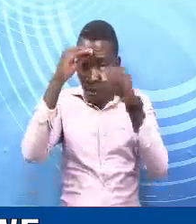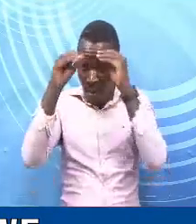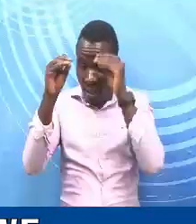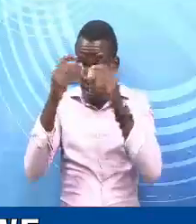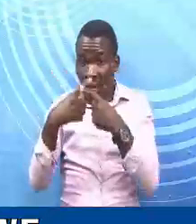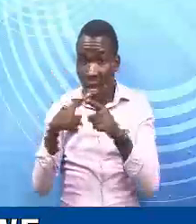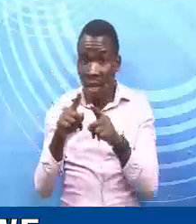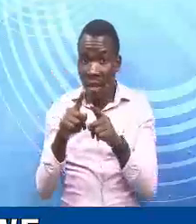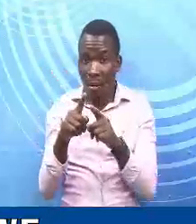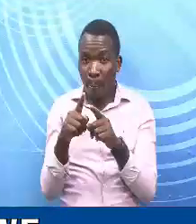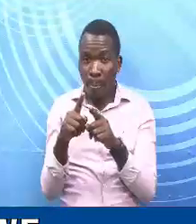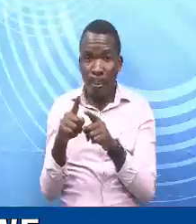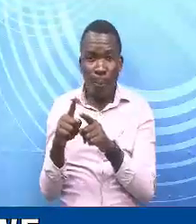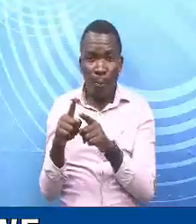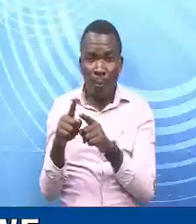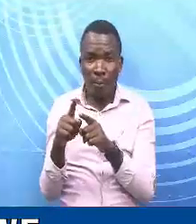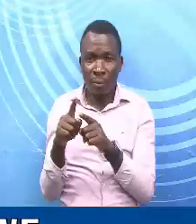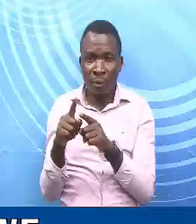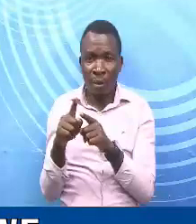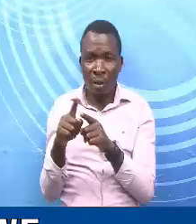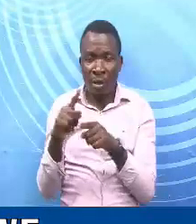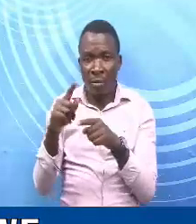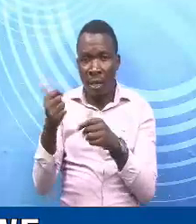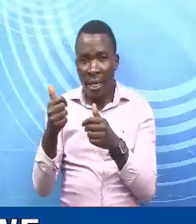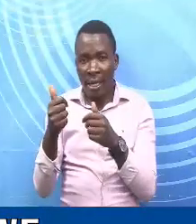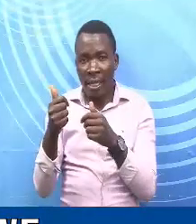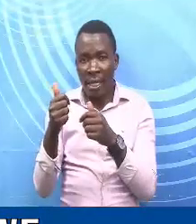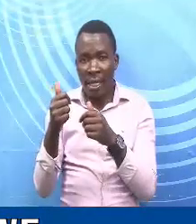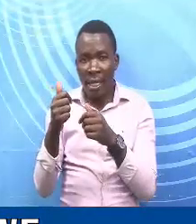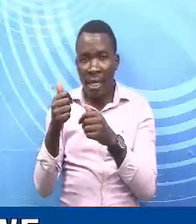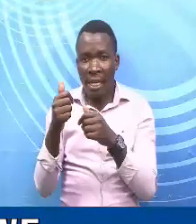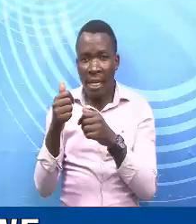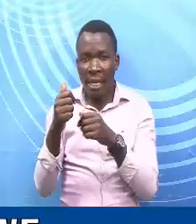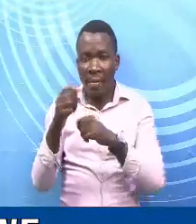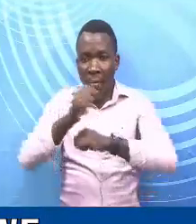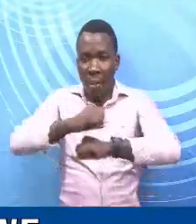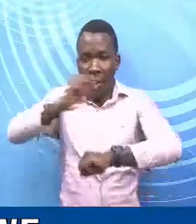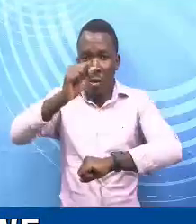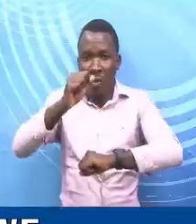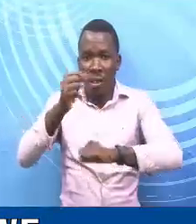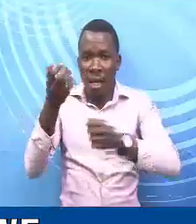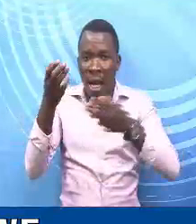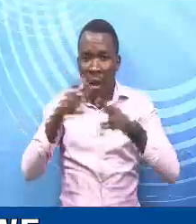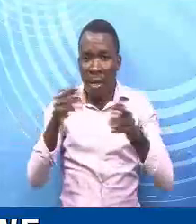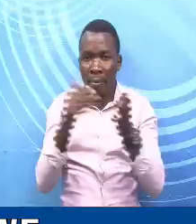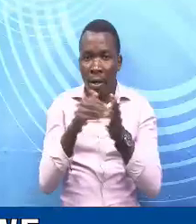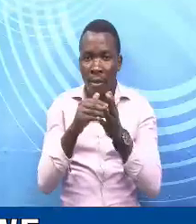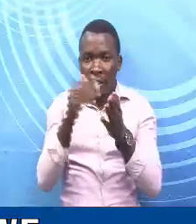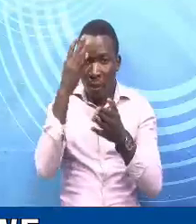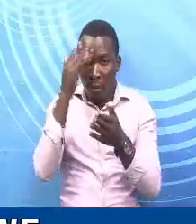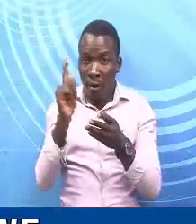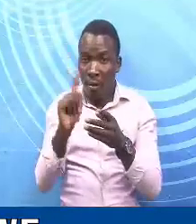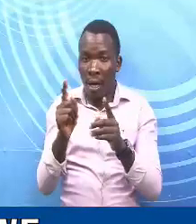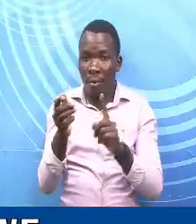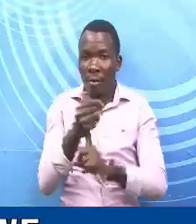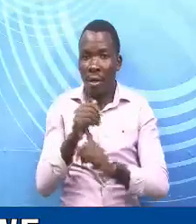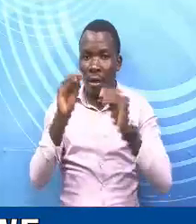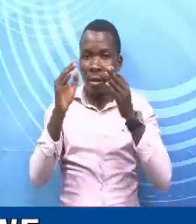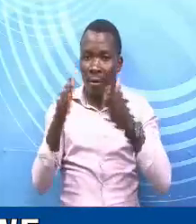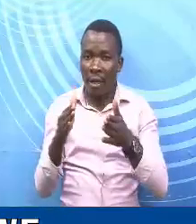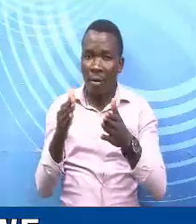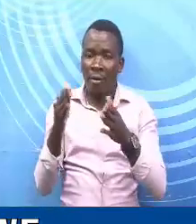imbogamizi gatoya kuko tutarabona abarimu bigisha mu mashuri yisumbuye, hanyuma abarimu bamara kuboneka tukazabatumaho bakagaruka